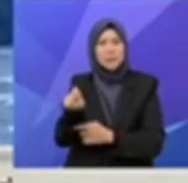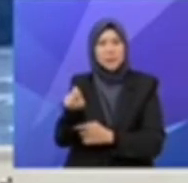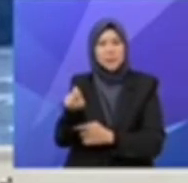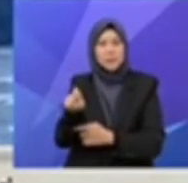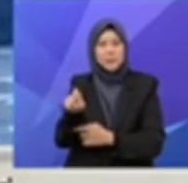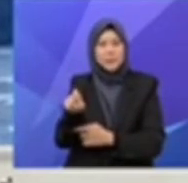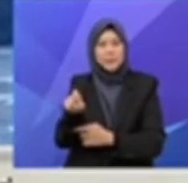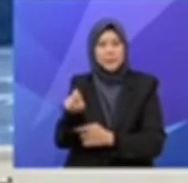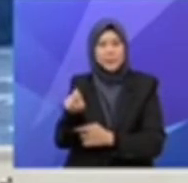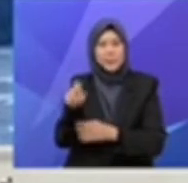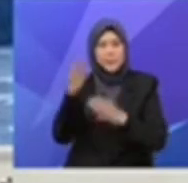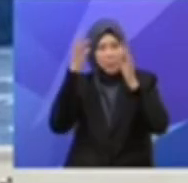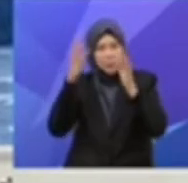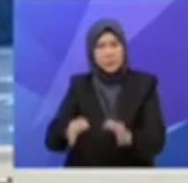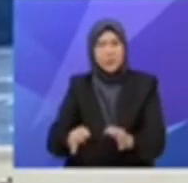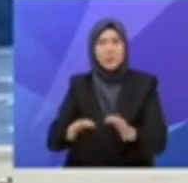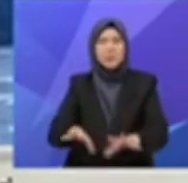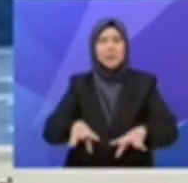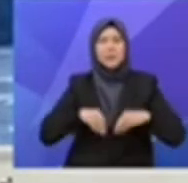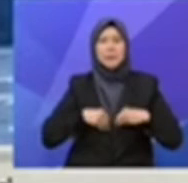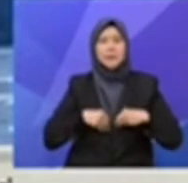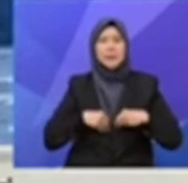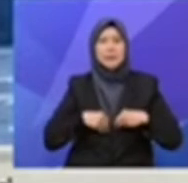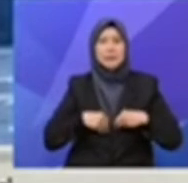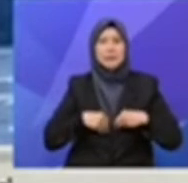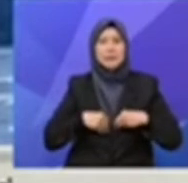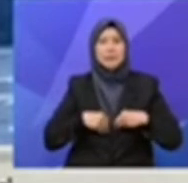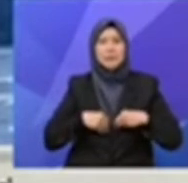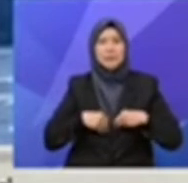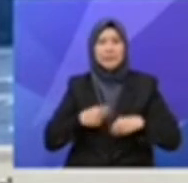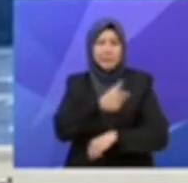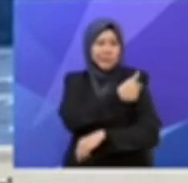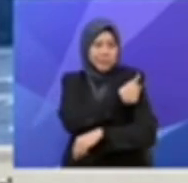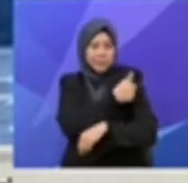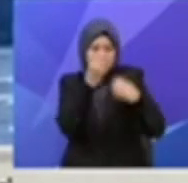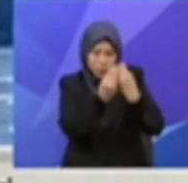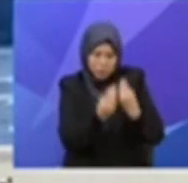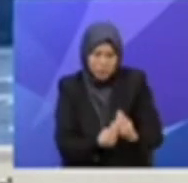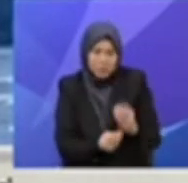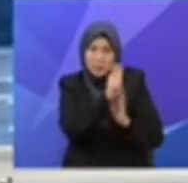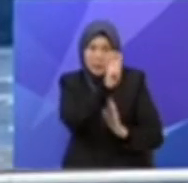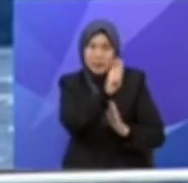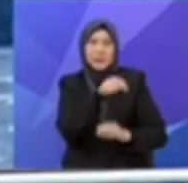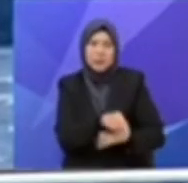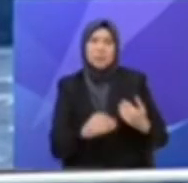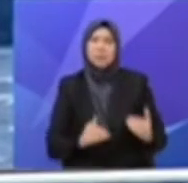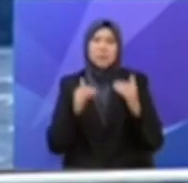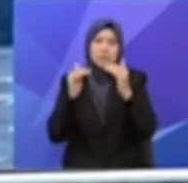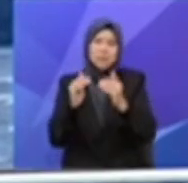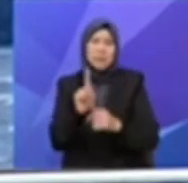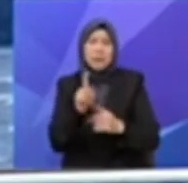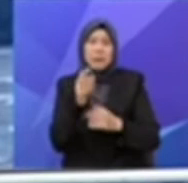dengan keputusan penerima waxy nasi yang tinggi tipe-tipe itu